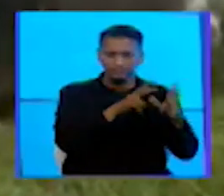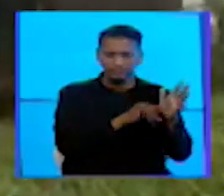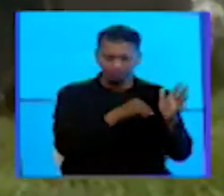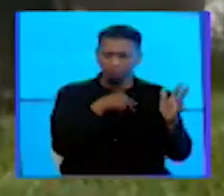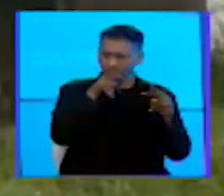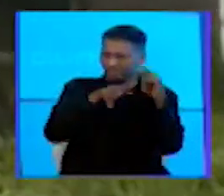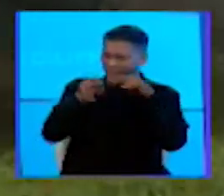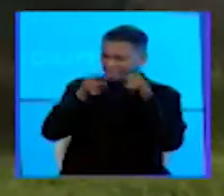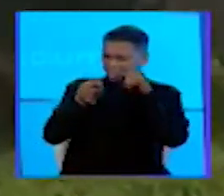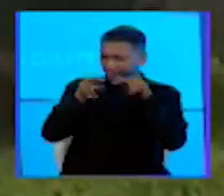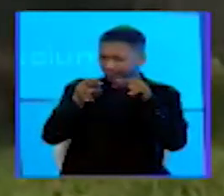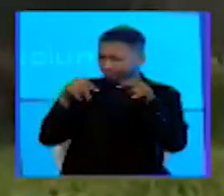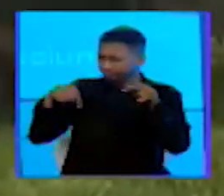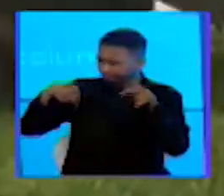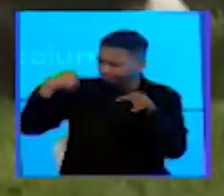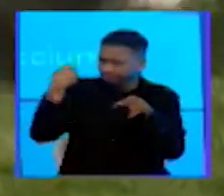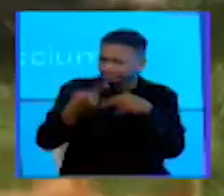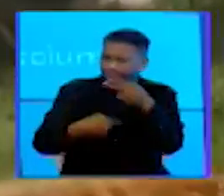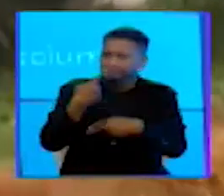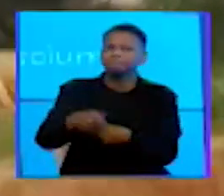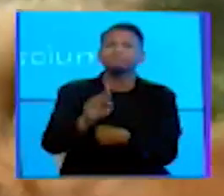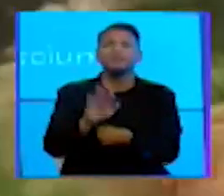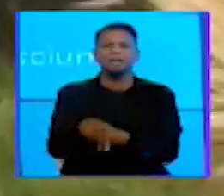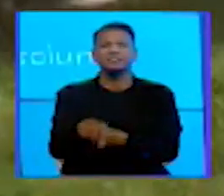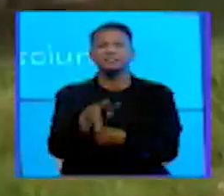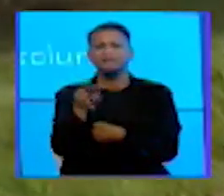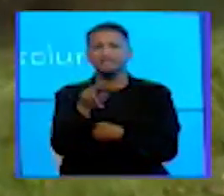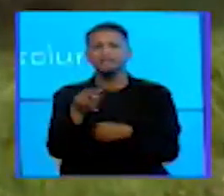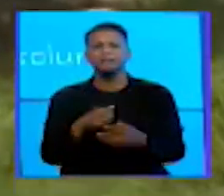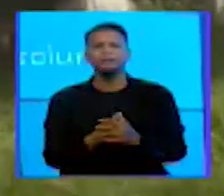Dari Puncak Jaya, Papua, Edi Siswanto melaporkan.